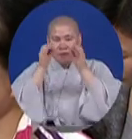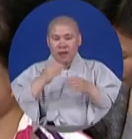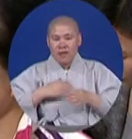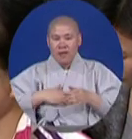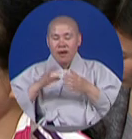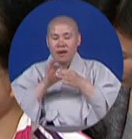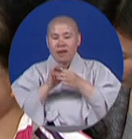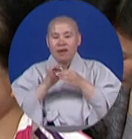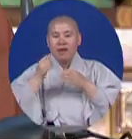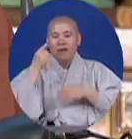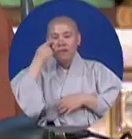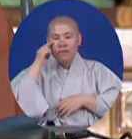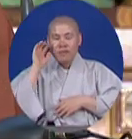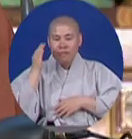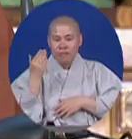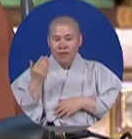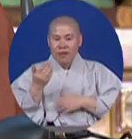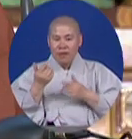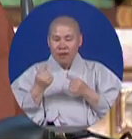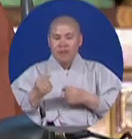가서 찾는단 말이냐.